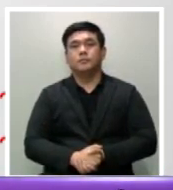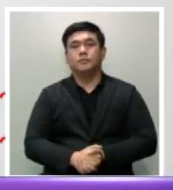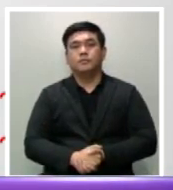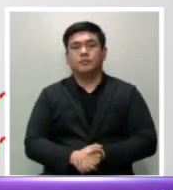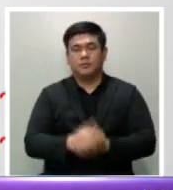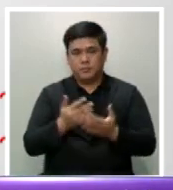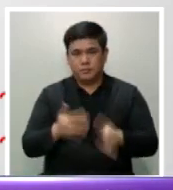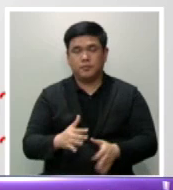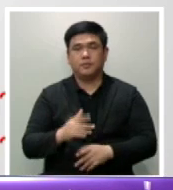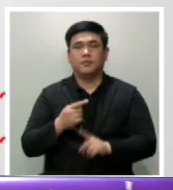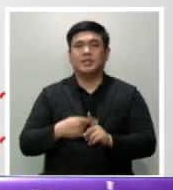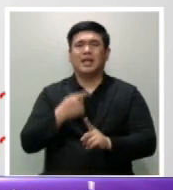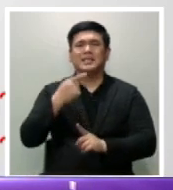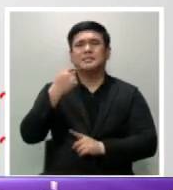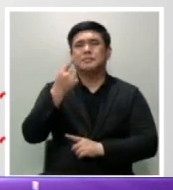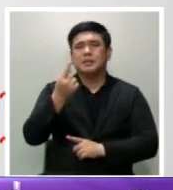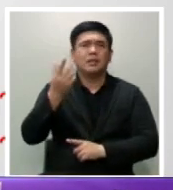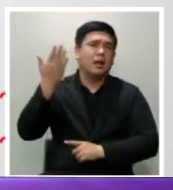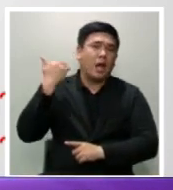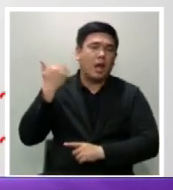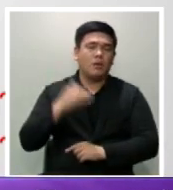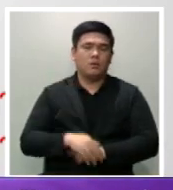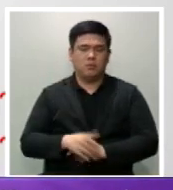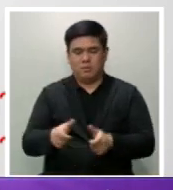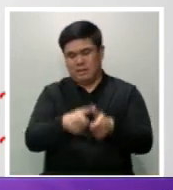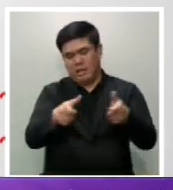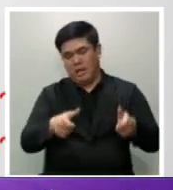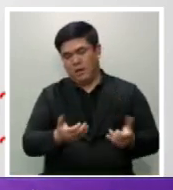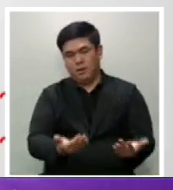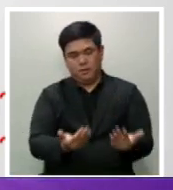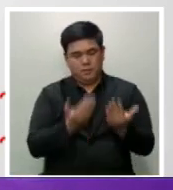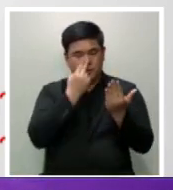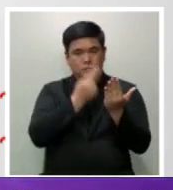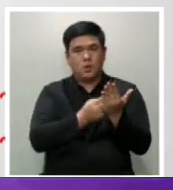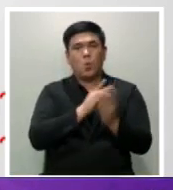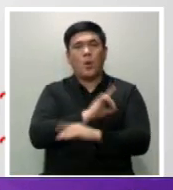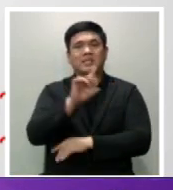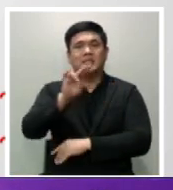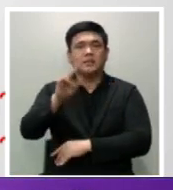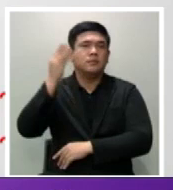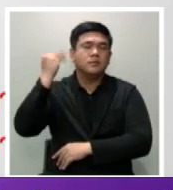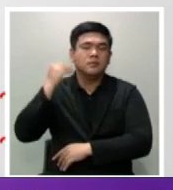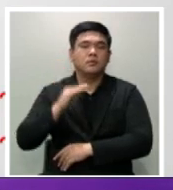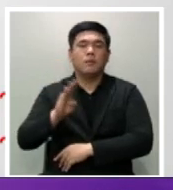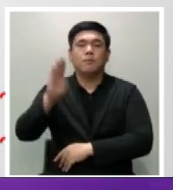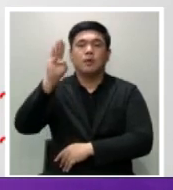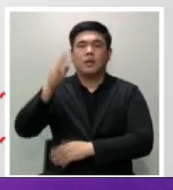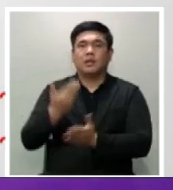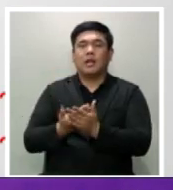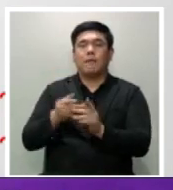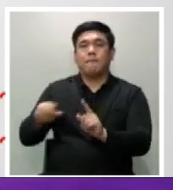เดือนพฤศจิกาที่แล้วนี่เองนะครับผมได้รับรายงานเมื่อ7วันที่ผ่านมาว่าบริษัทฟิลิปมอริสได้เอาเ